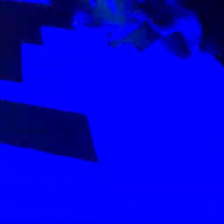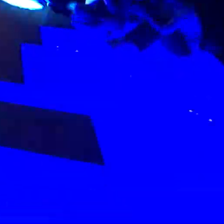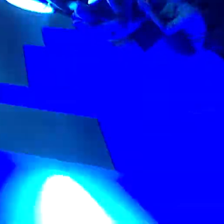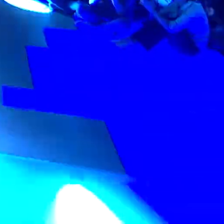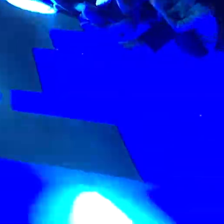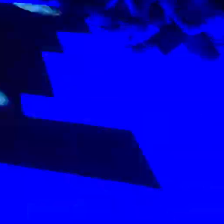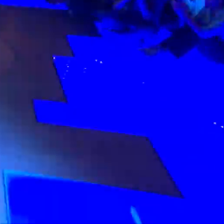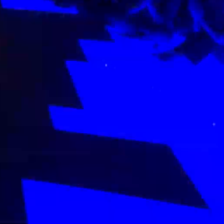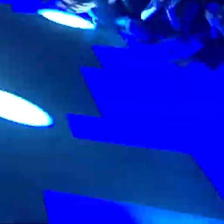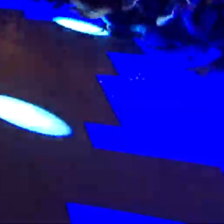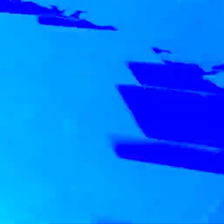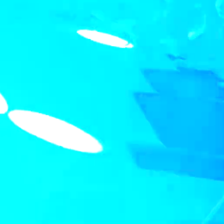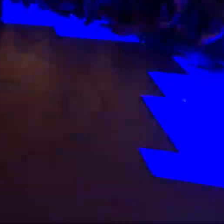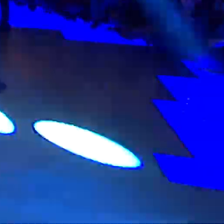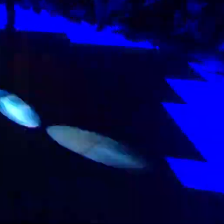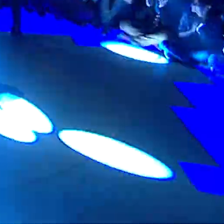Bayülgen.